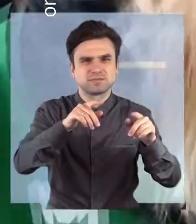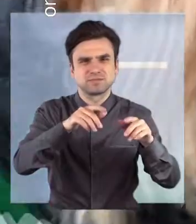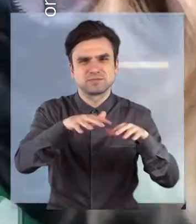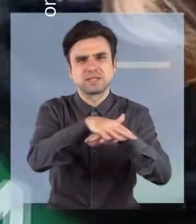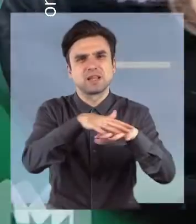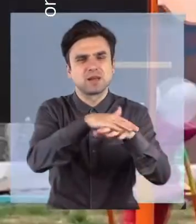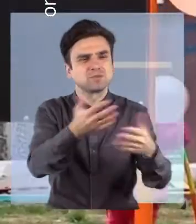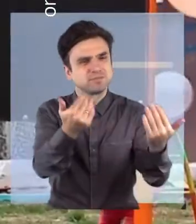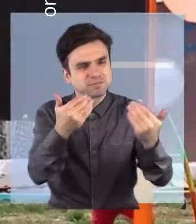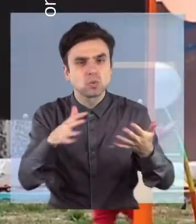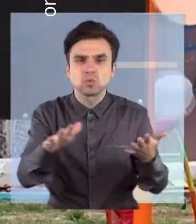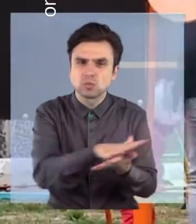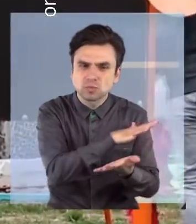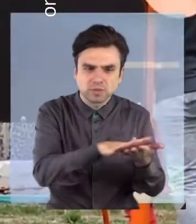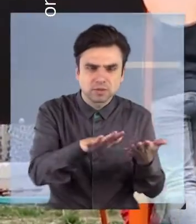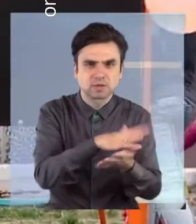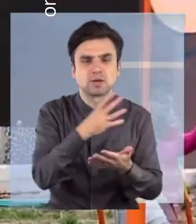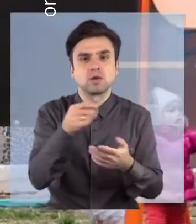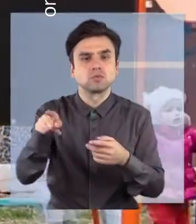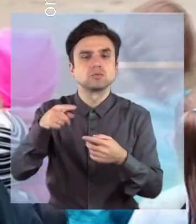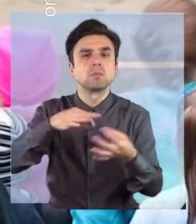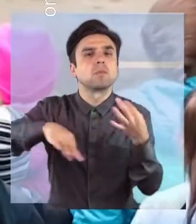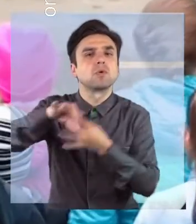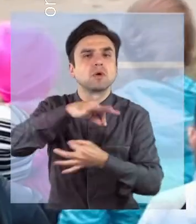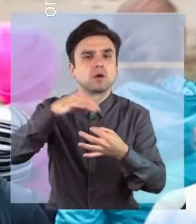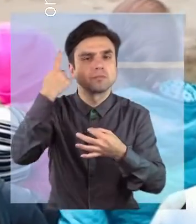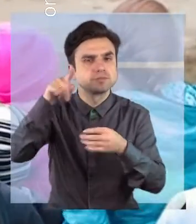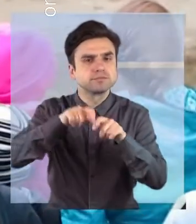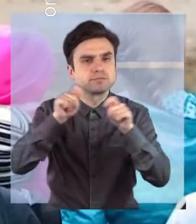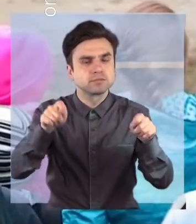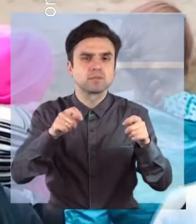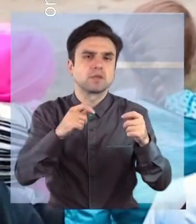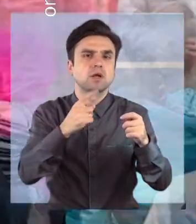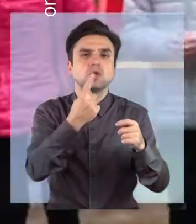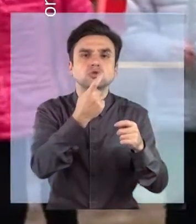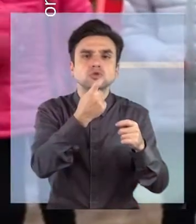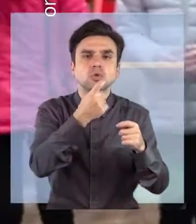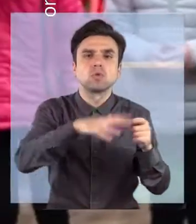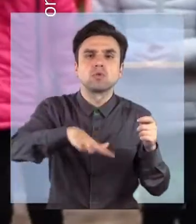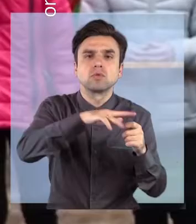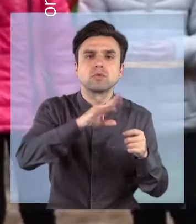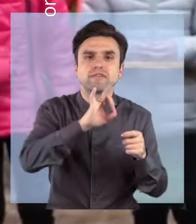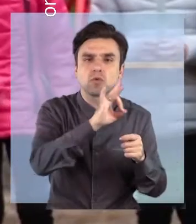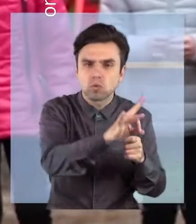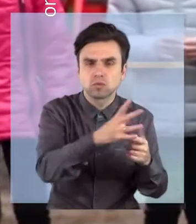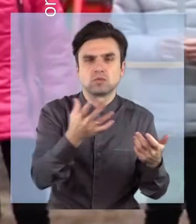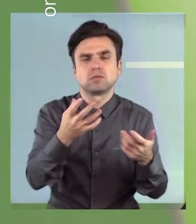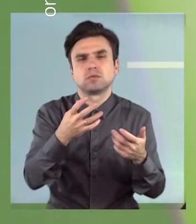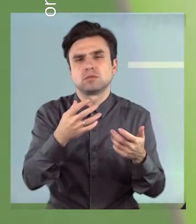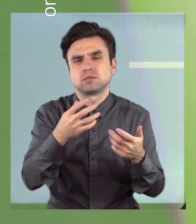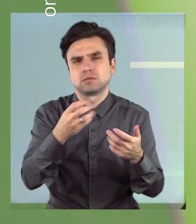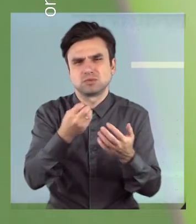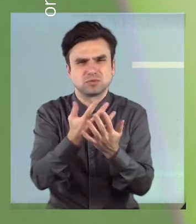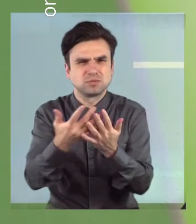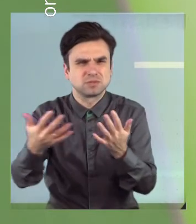проекти з благоустрою, такі як 100 дворів, чистий під'їзд, квітучі подвір'я, компанія Метінвест цьогоріч спрямувала близько 10 мільйонів гривень. А